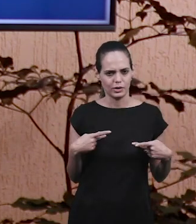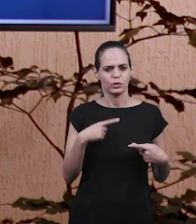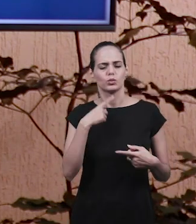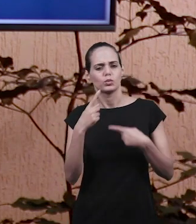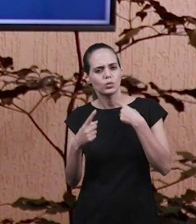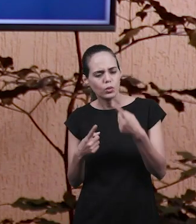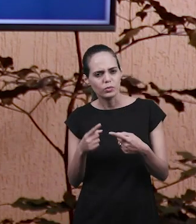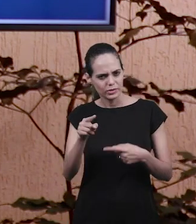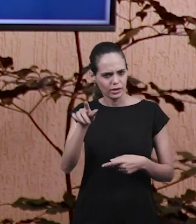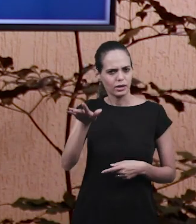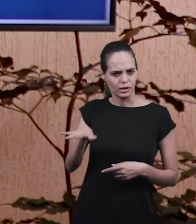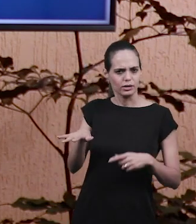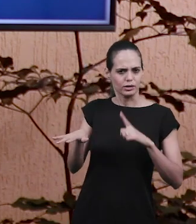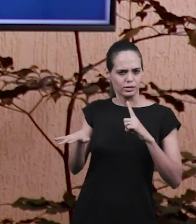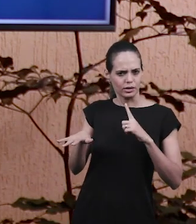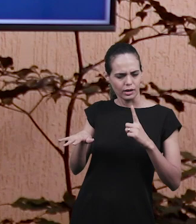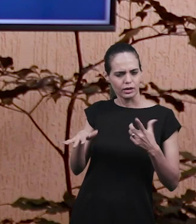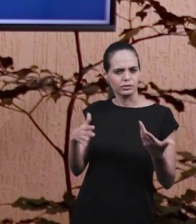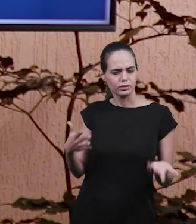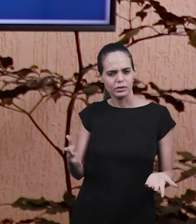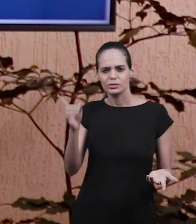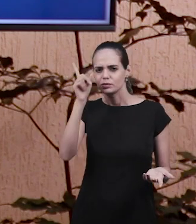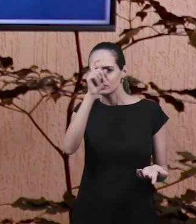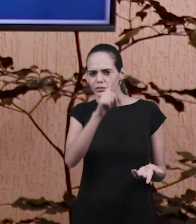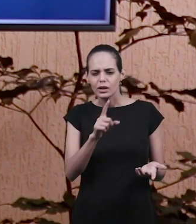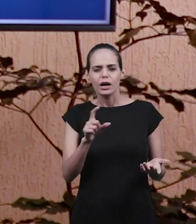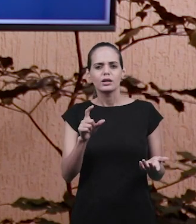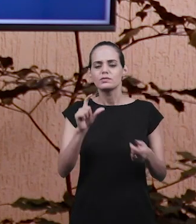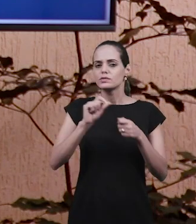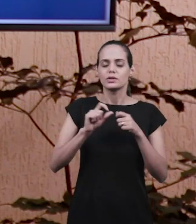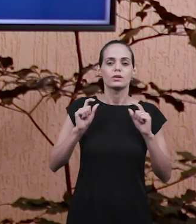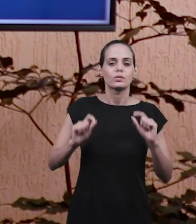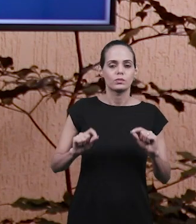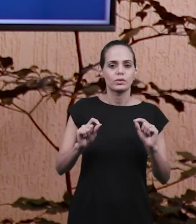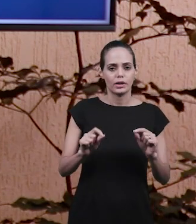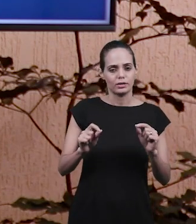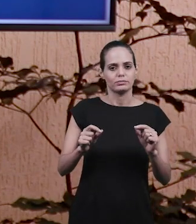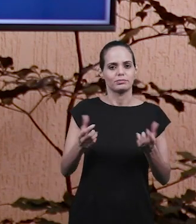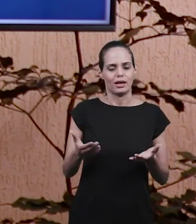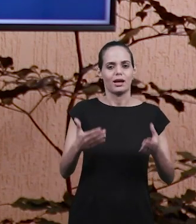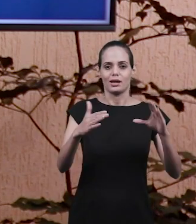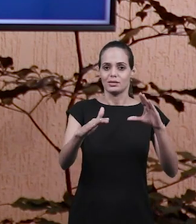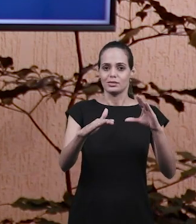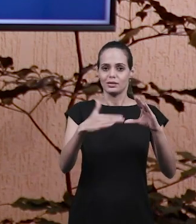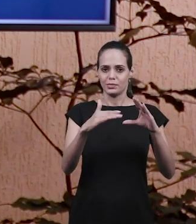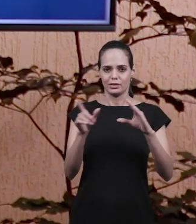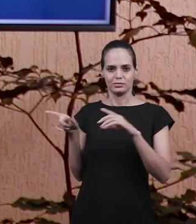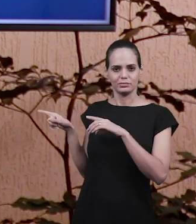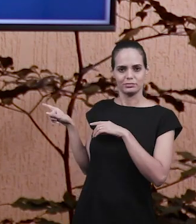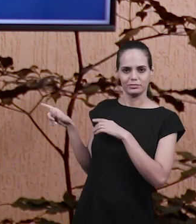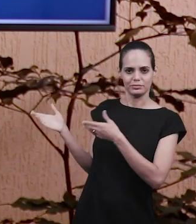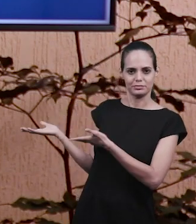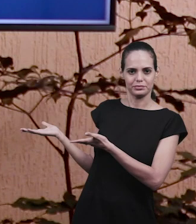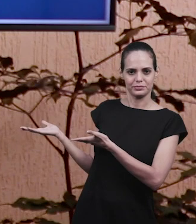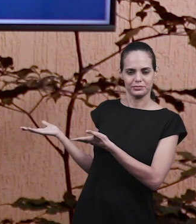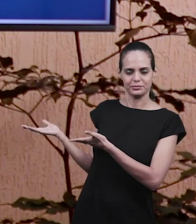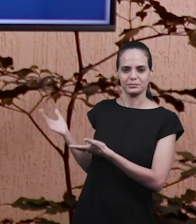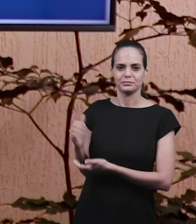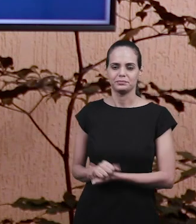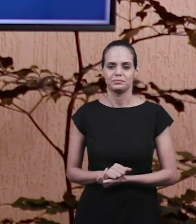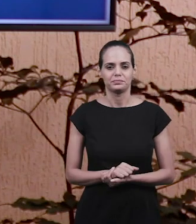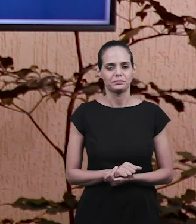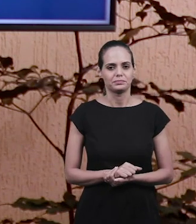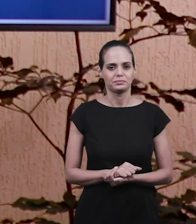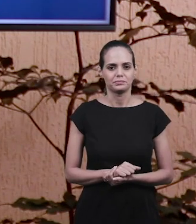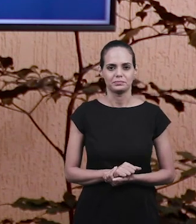a un enfant que vous avez qui a des difficultés, donc qu'est-ce qu'on doit faire? Vous pouvez nous poser la question dans cet